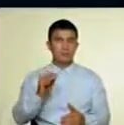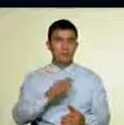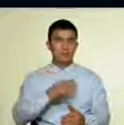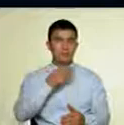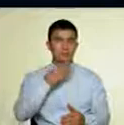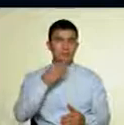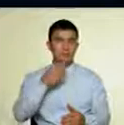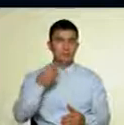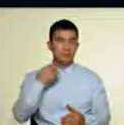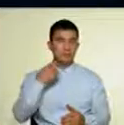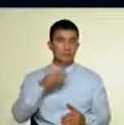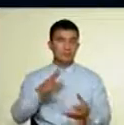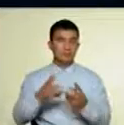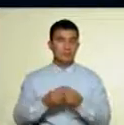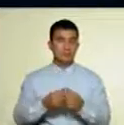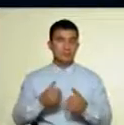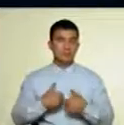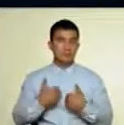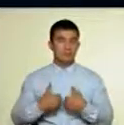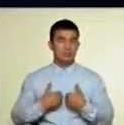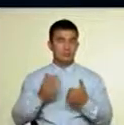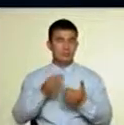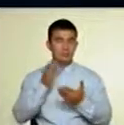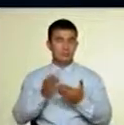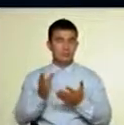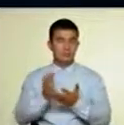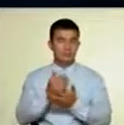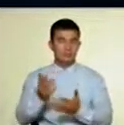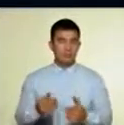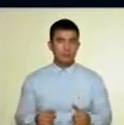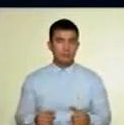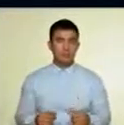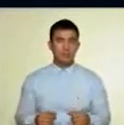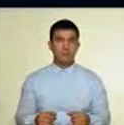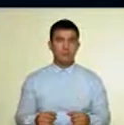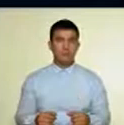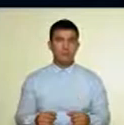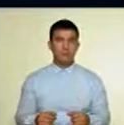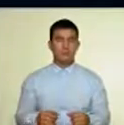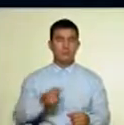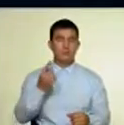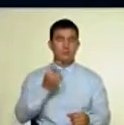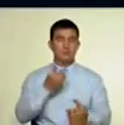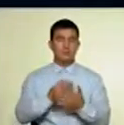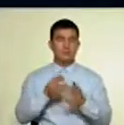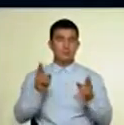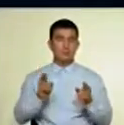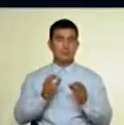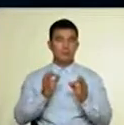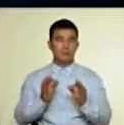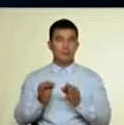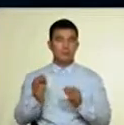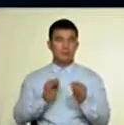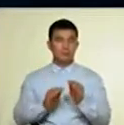hadning son qiymatini topishga urinib ko'ramiz. Demek uning uchun avval standart shaklga keltirib